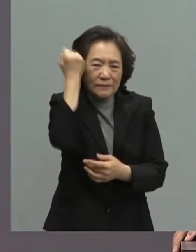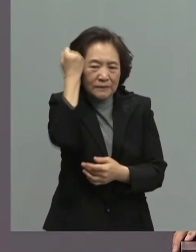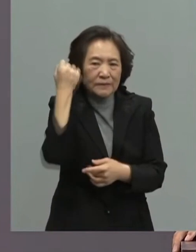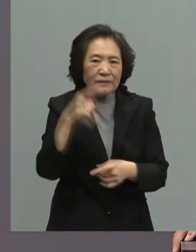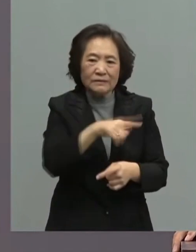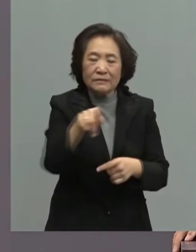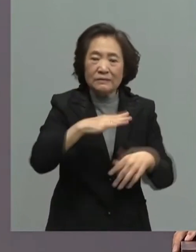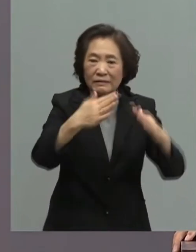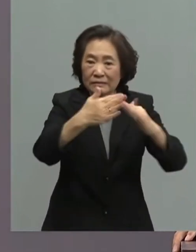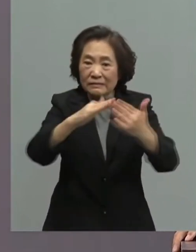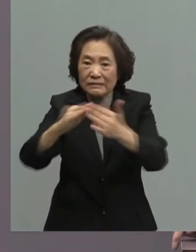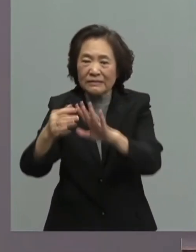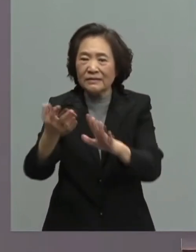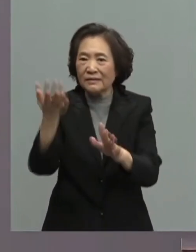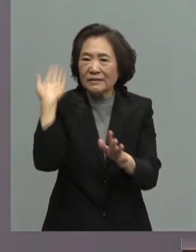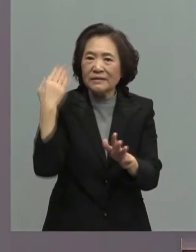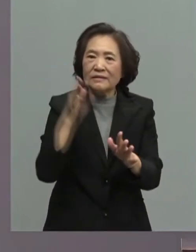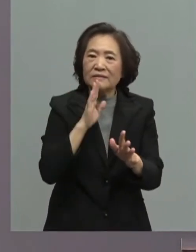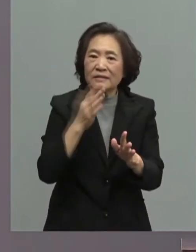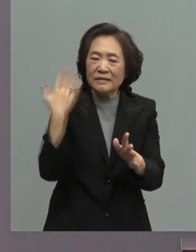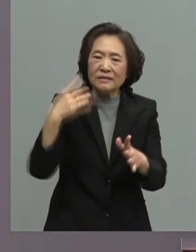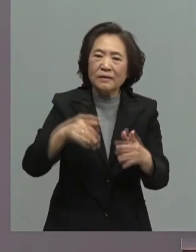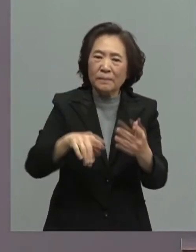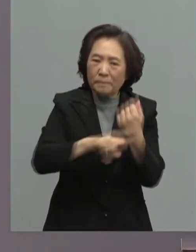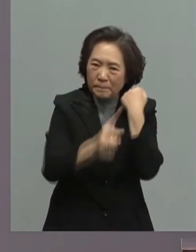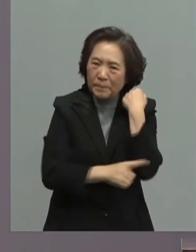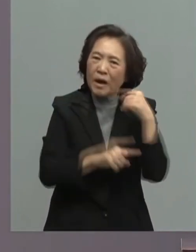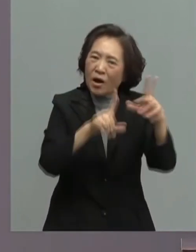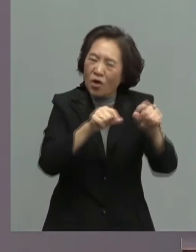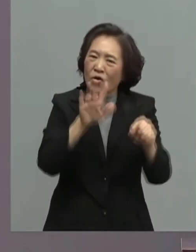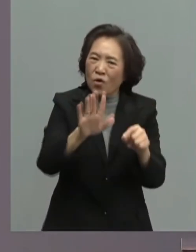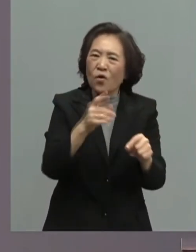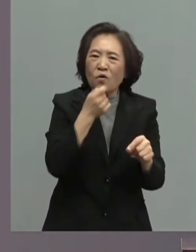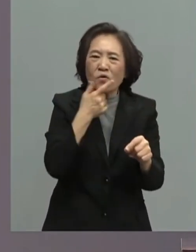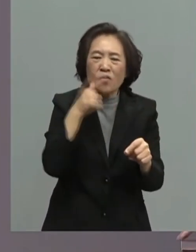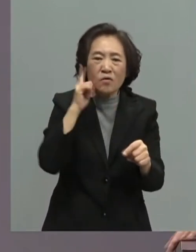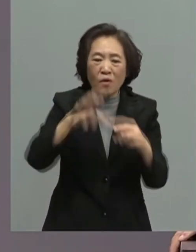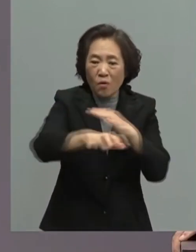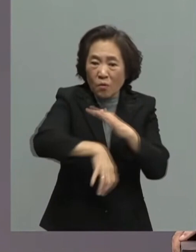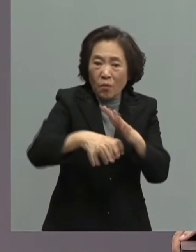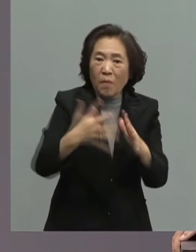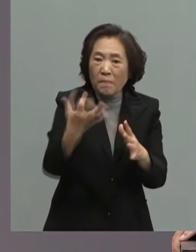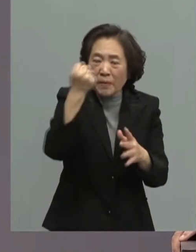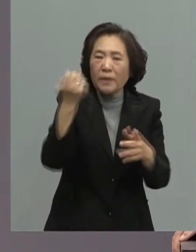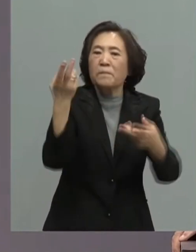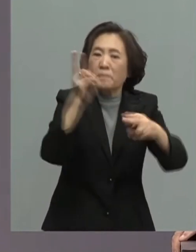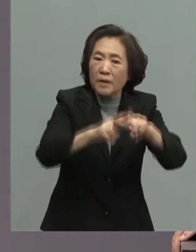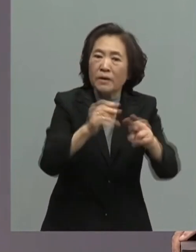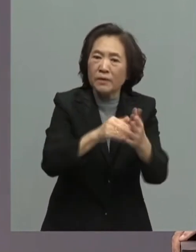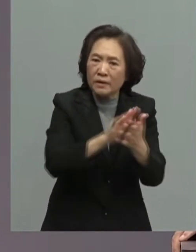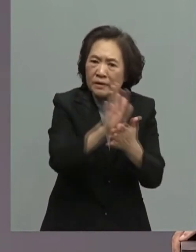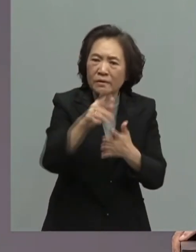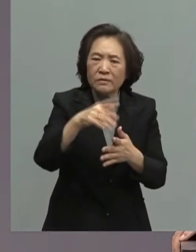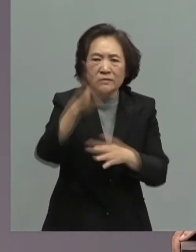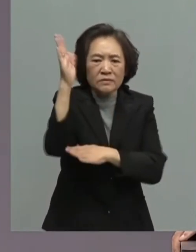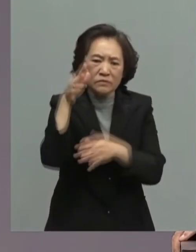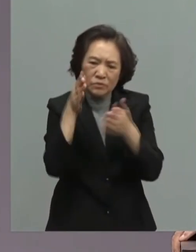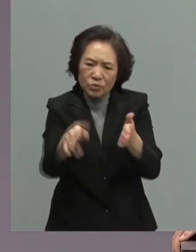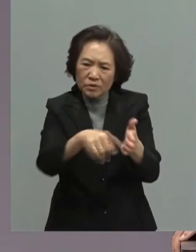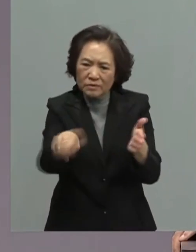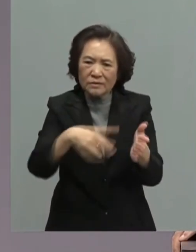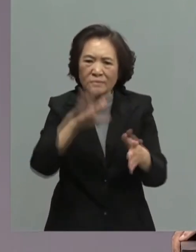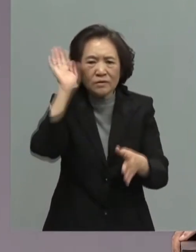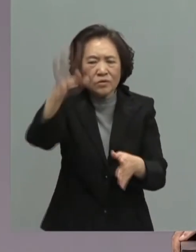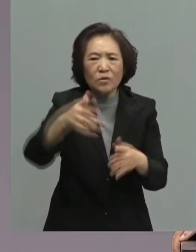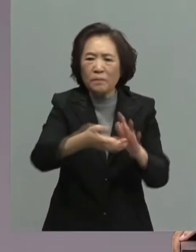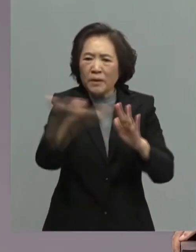计划法施行前就已经合法存在，矿权废止后政府并没有妥善处理他们